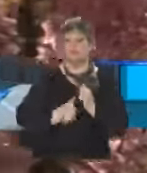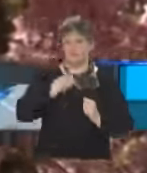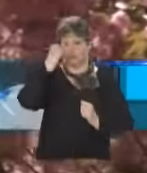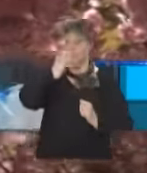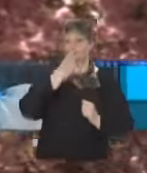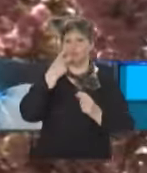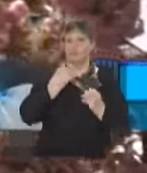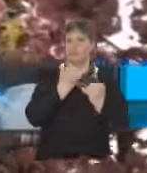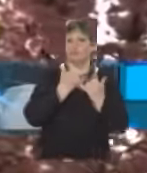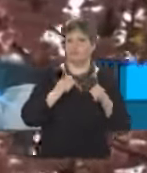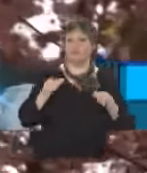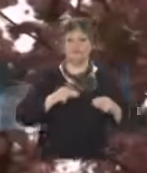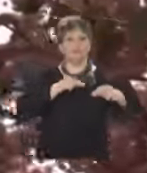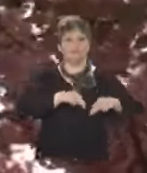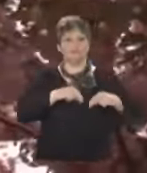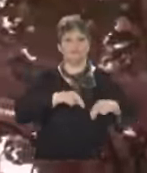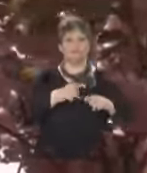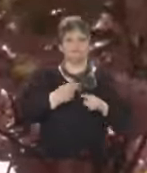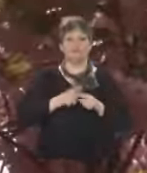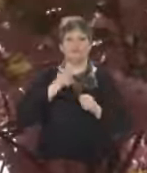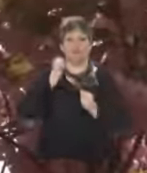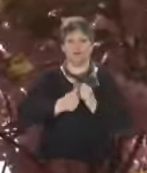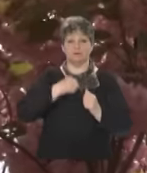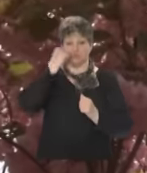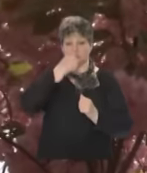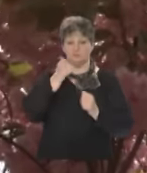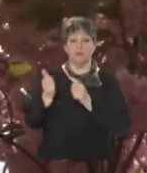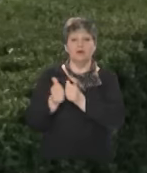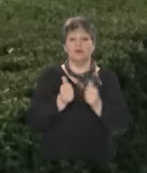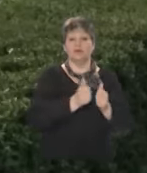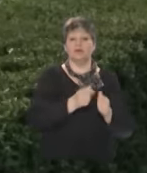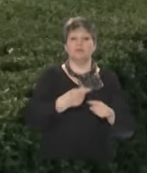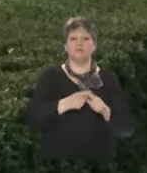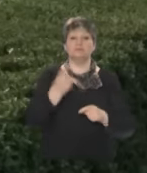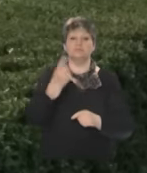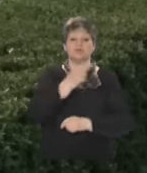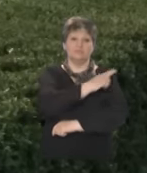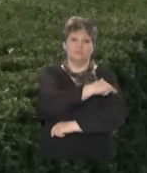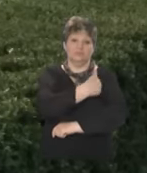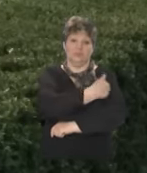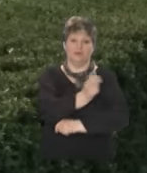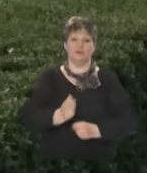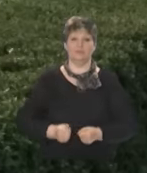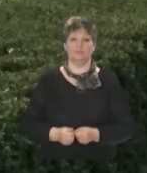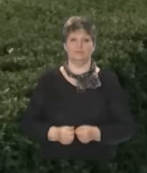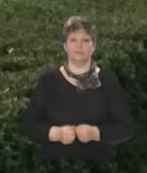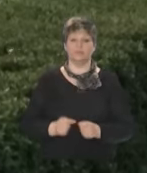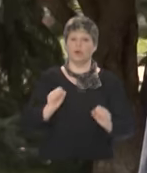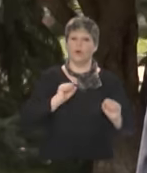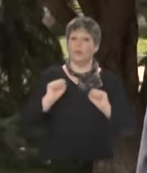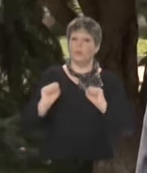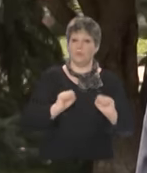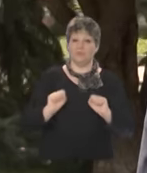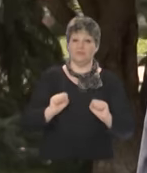дерево щороку тішить своїм цвітом працівників цього офісу на вулиці Боженка поруч з першою міською лікарнею.